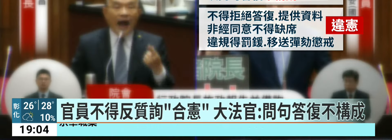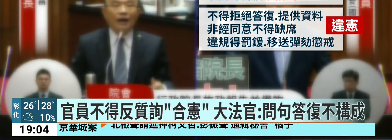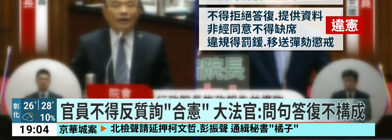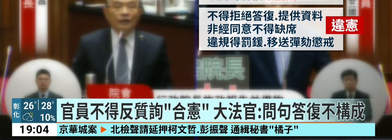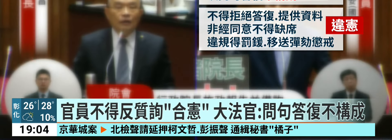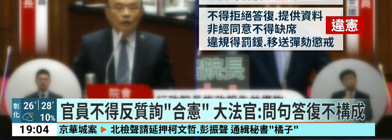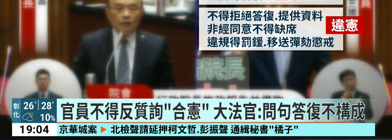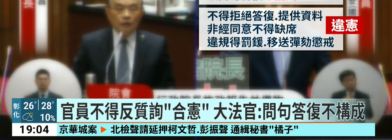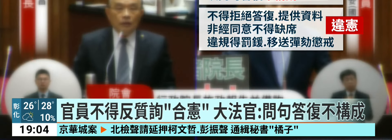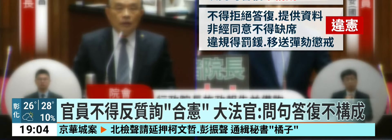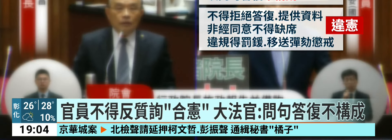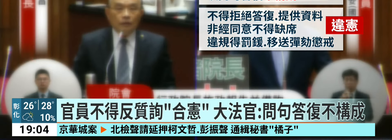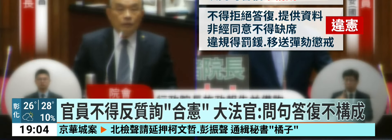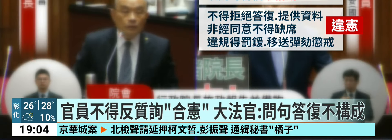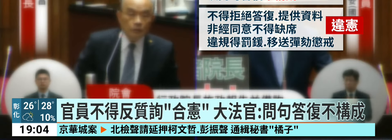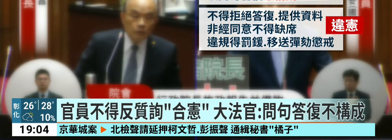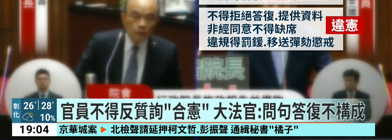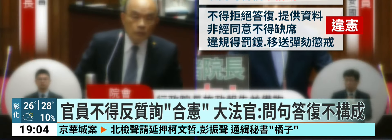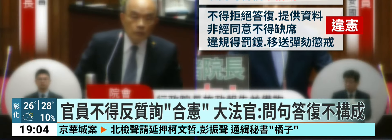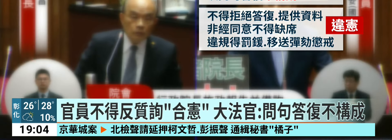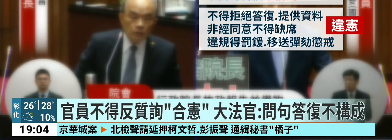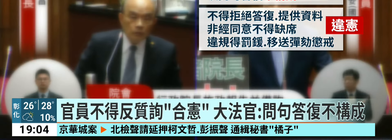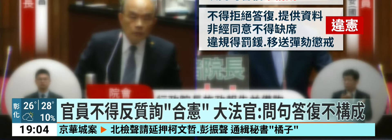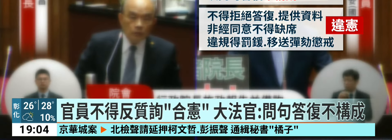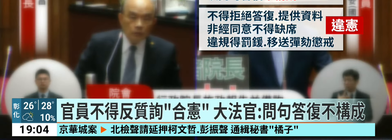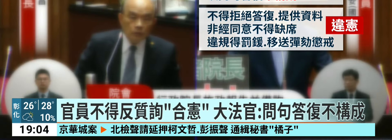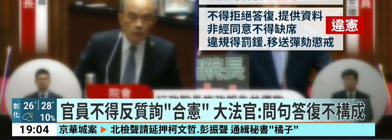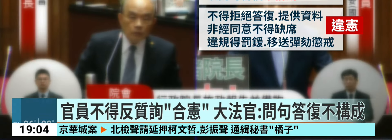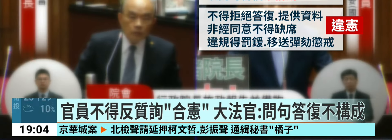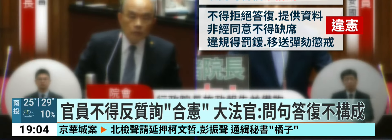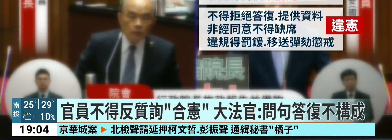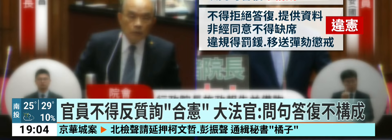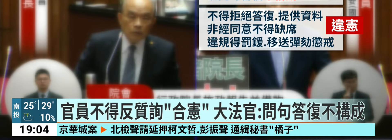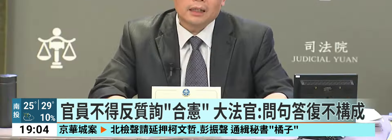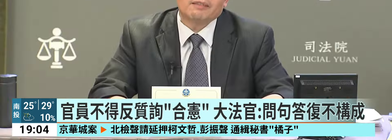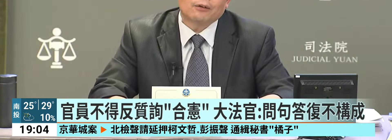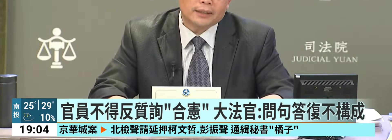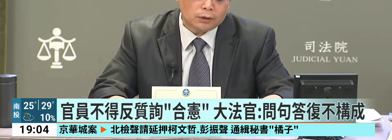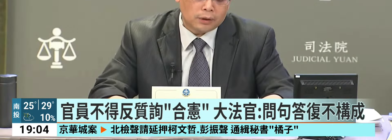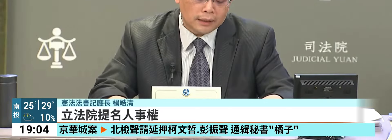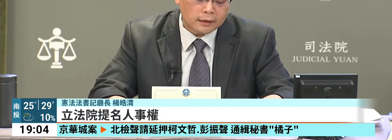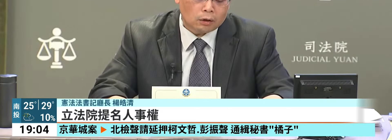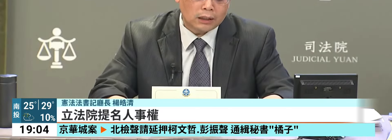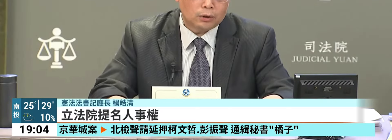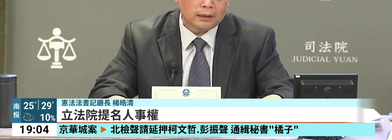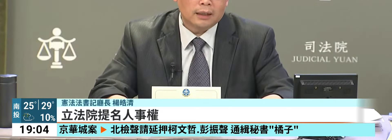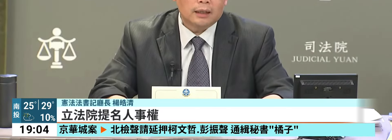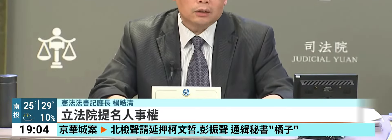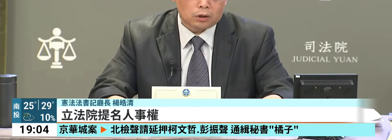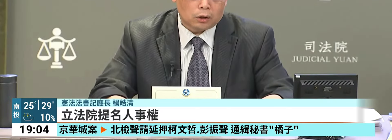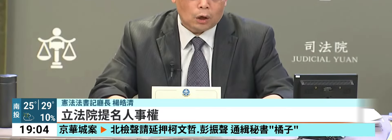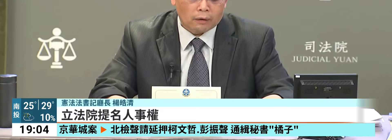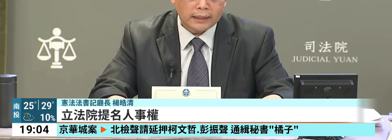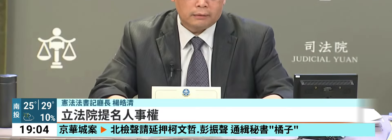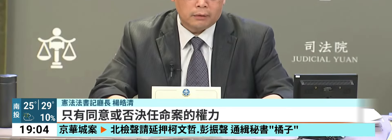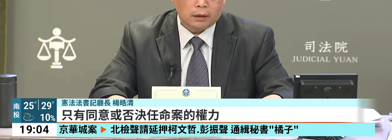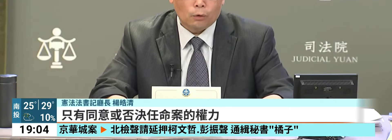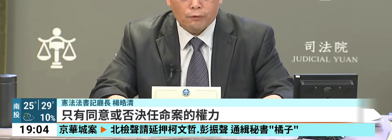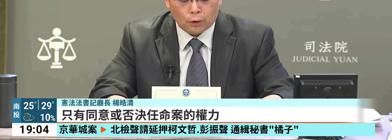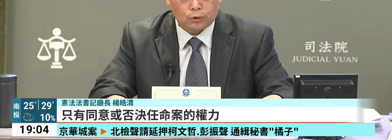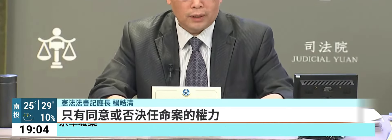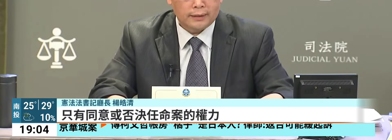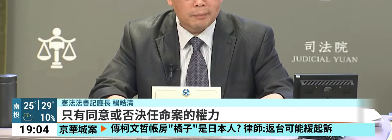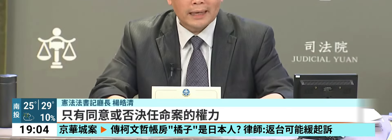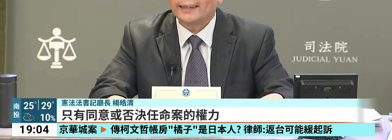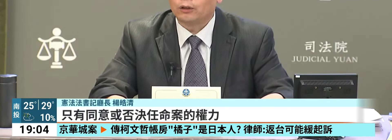非经同意不得缺席、移送弹劾惩戒部分，则是宣告违宪。 立法院基于人事同意权，只有同意